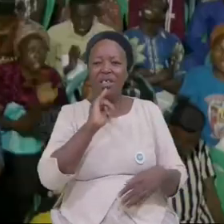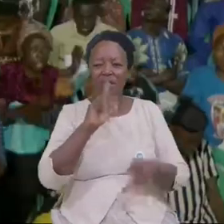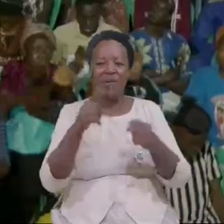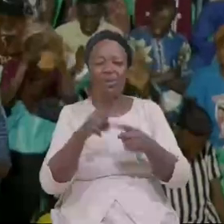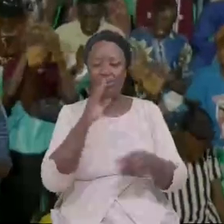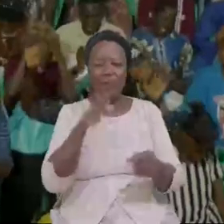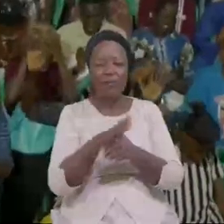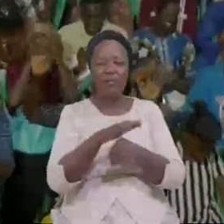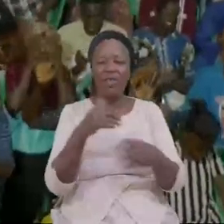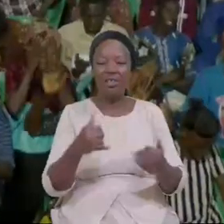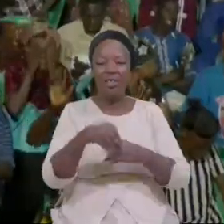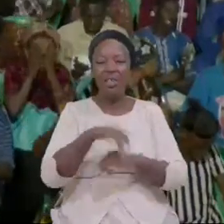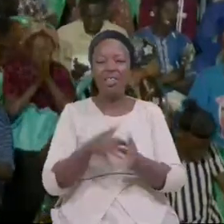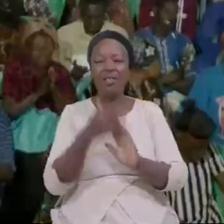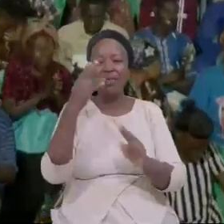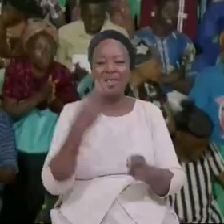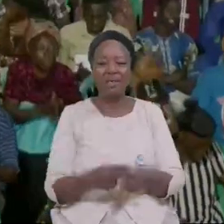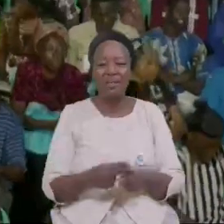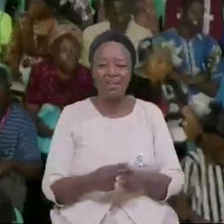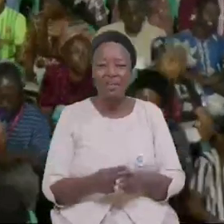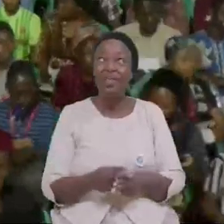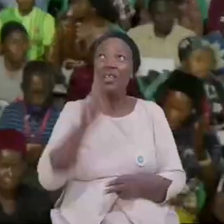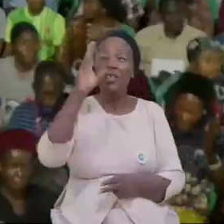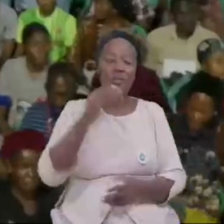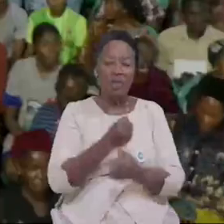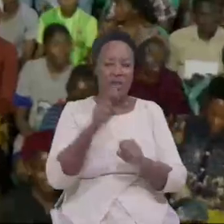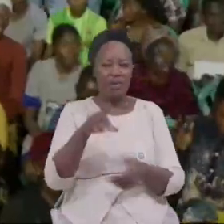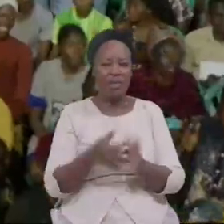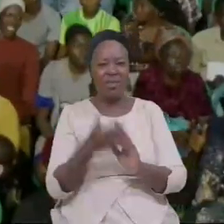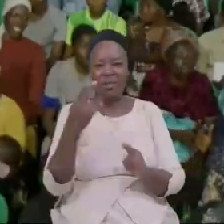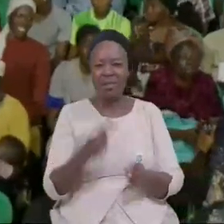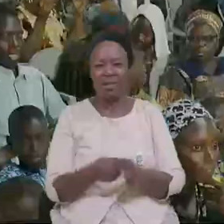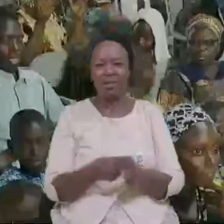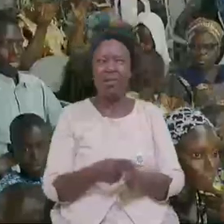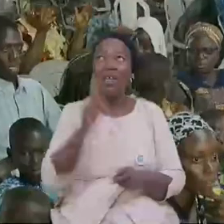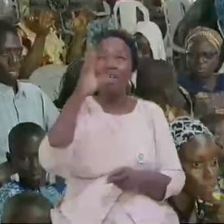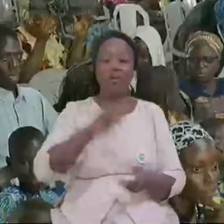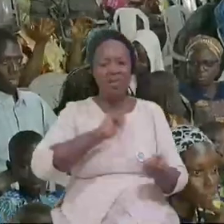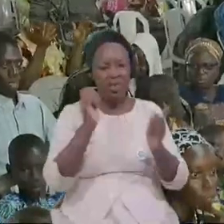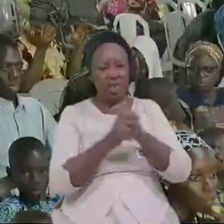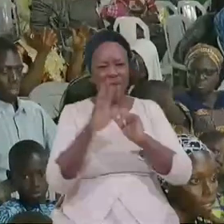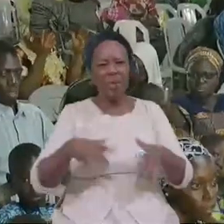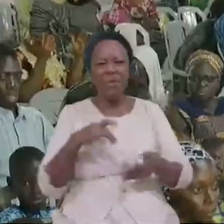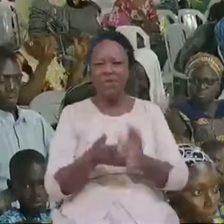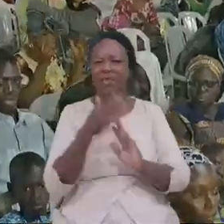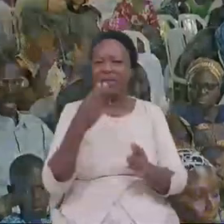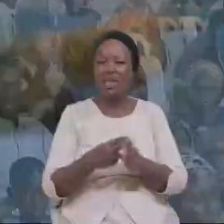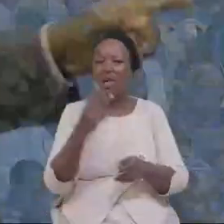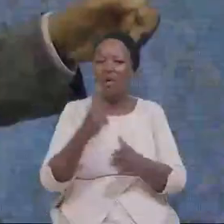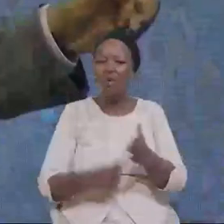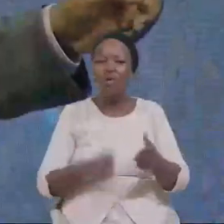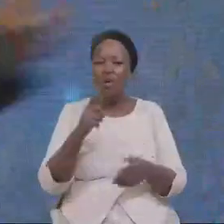soir. Il va te sauver. Il va changer ta vie. Ce que tu